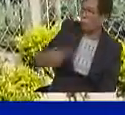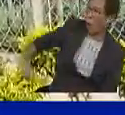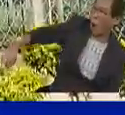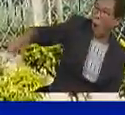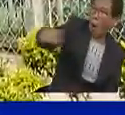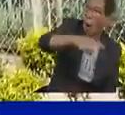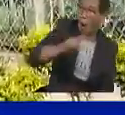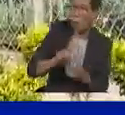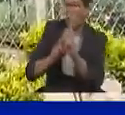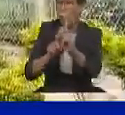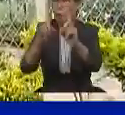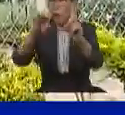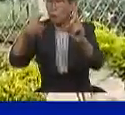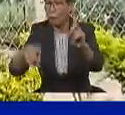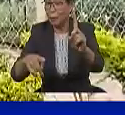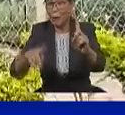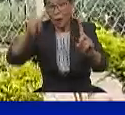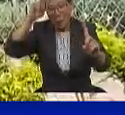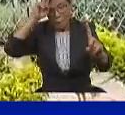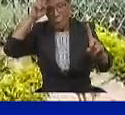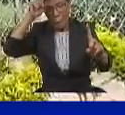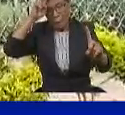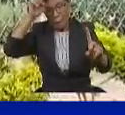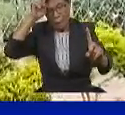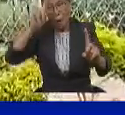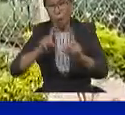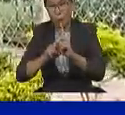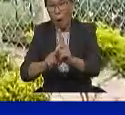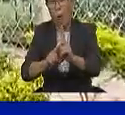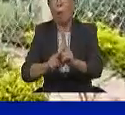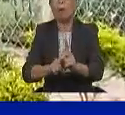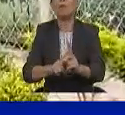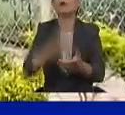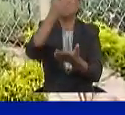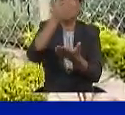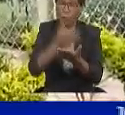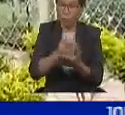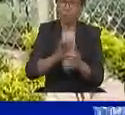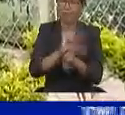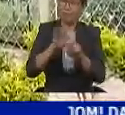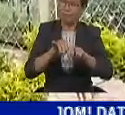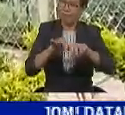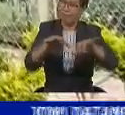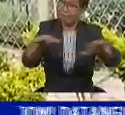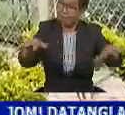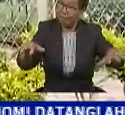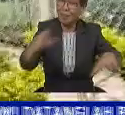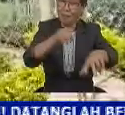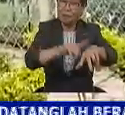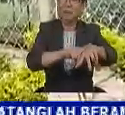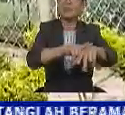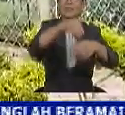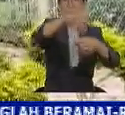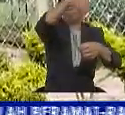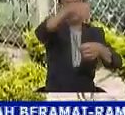operasi NTT shopee sentiasa dipatuhi oleh semua pihak dalam mengekang penularan kopites lantas semasa proses